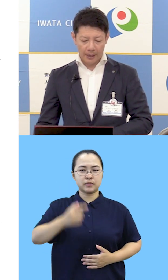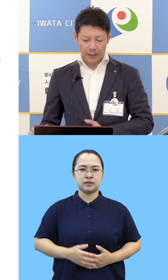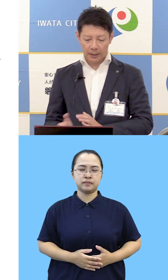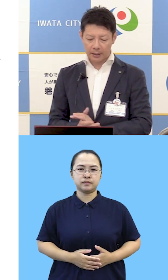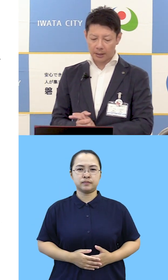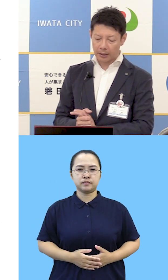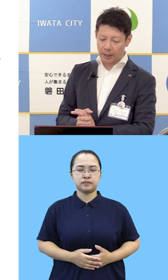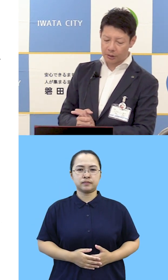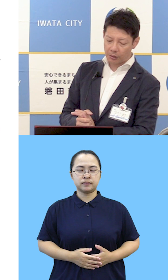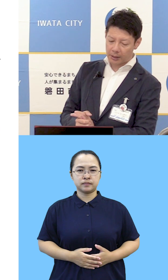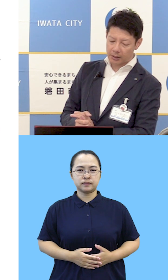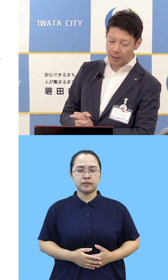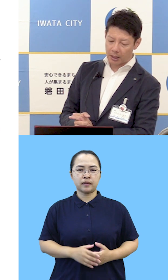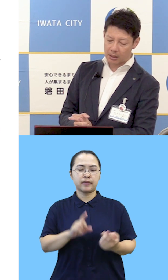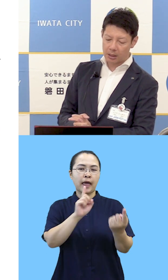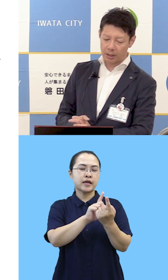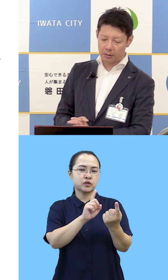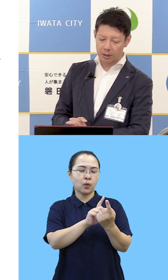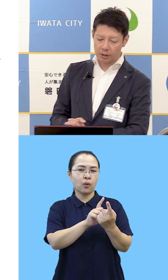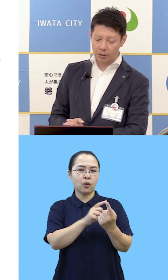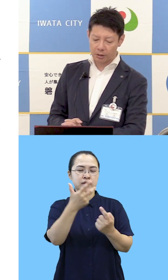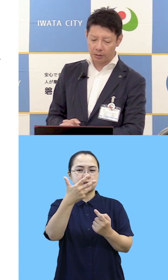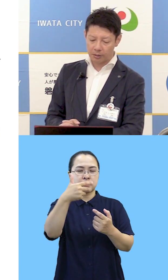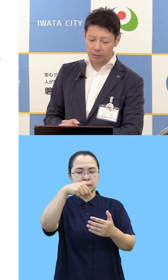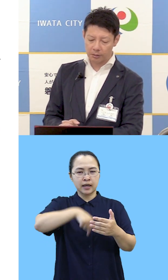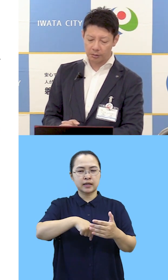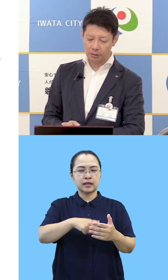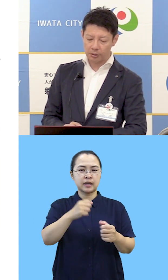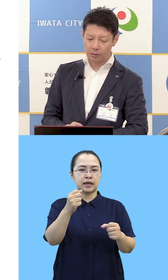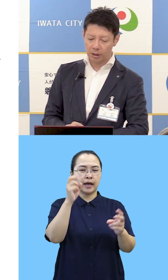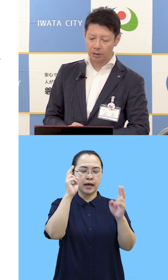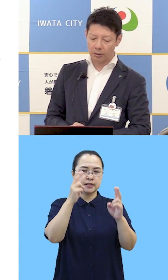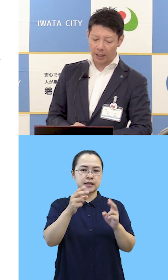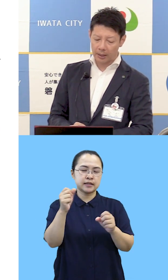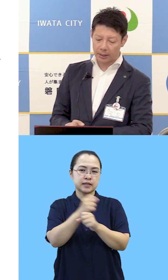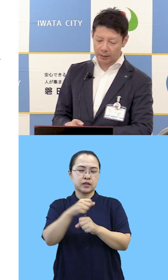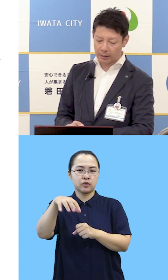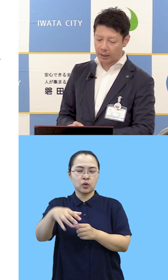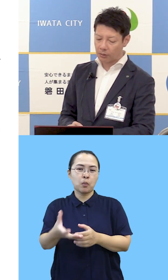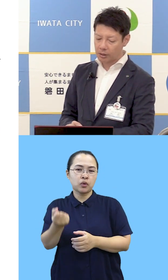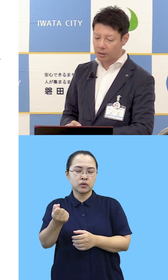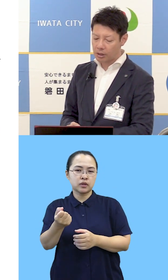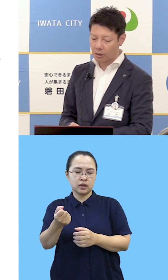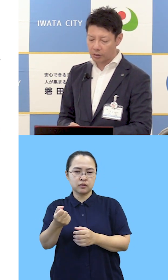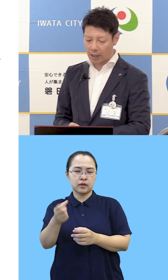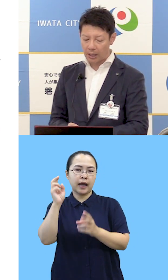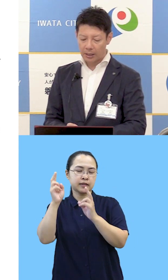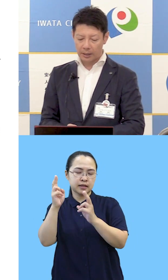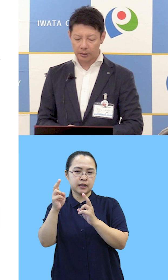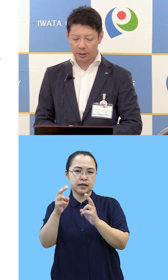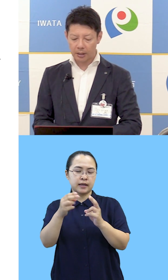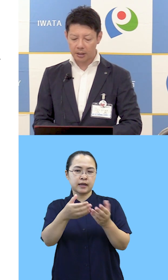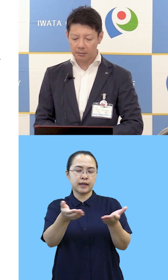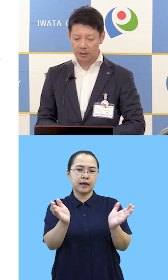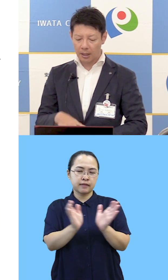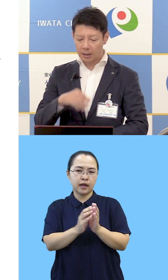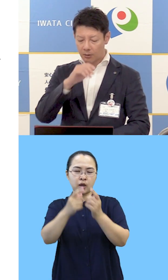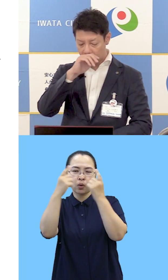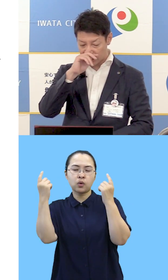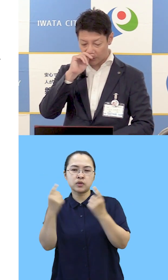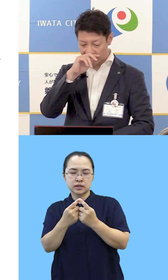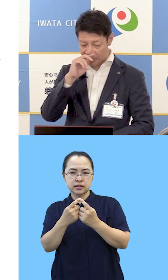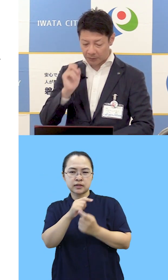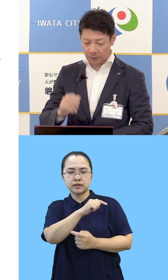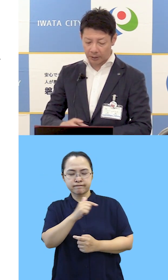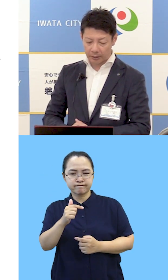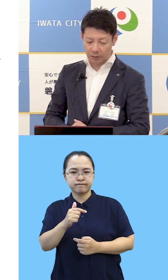。ですから対象はですね、市内に事業者を有する中小企業や団体、個人事業者、それから一部非営利